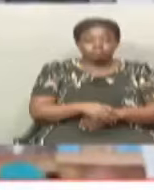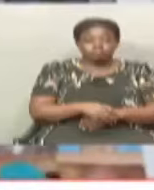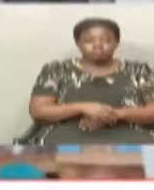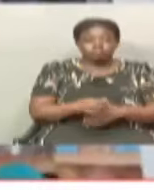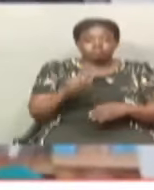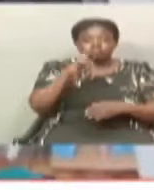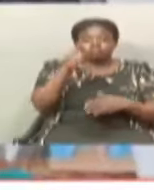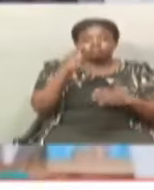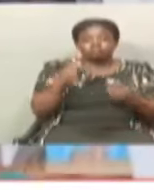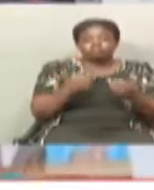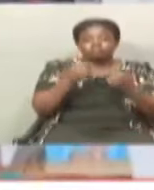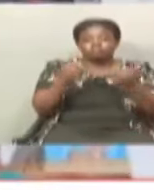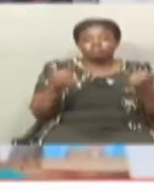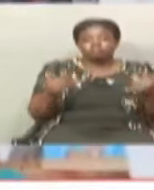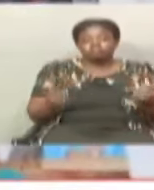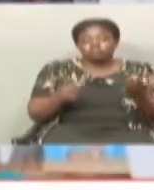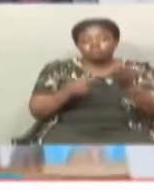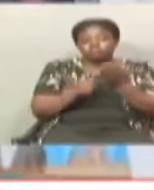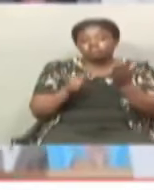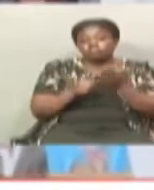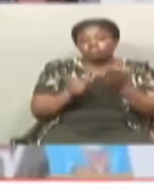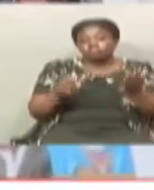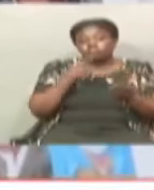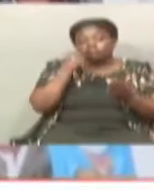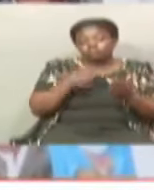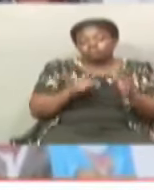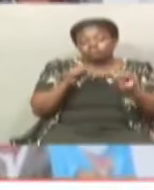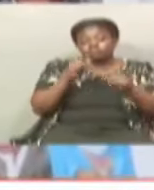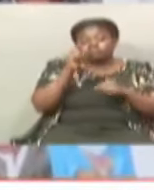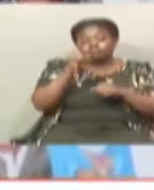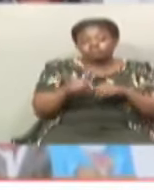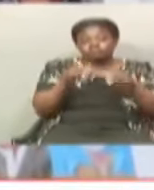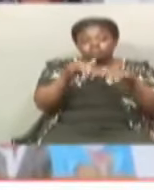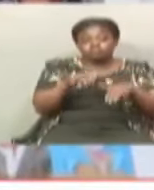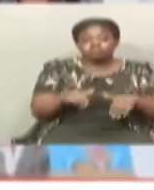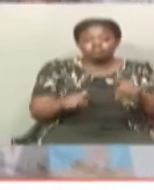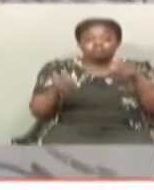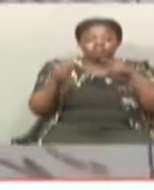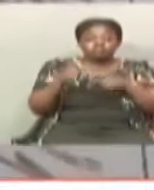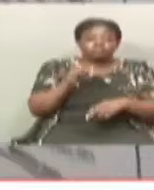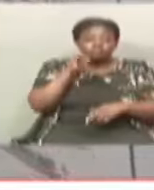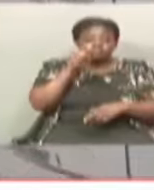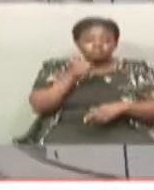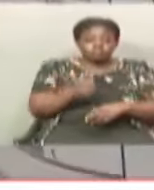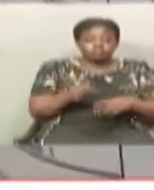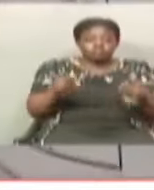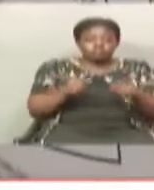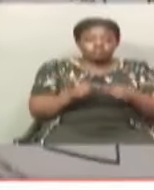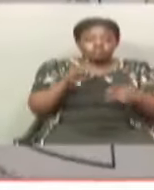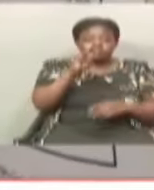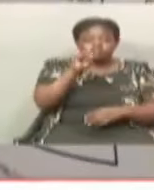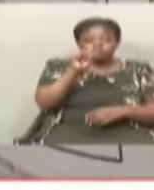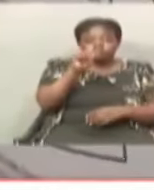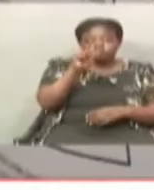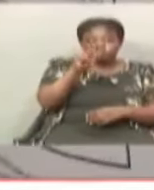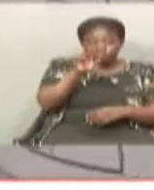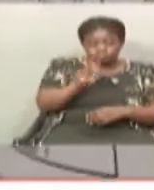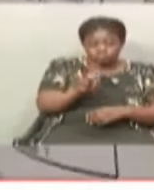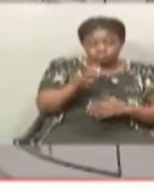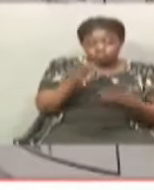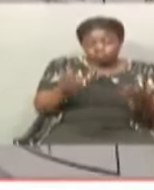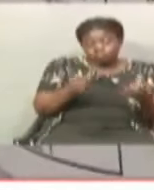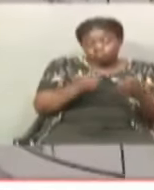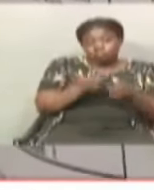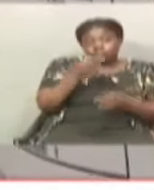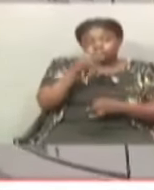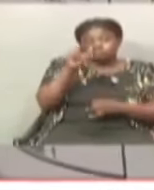Mu kusooka lwe baboneka ku lwokubiri abawera obutalinnya mu lumbe luno olubadde lugenda okubeerawo enkya bano okuli ssempebwa Mike Ronald, Fred Ssemuyobe